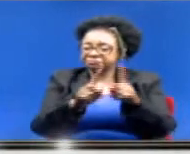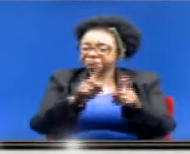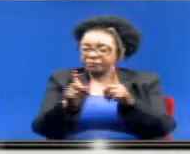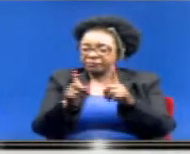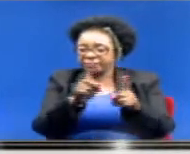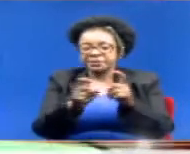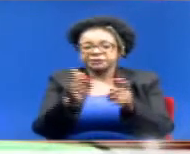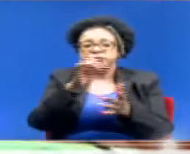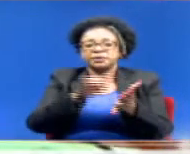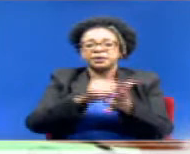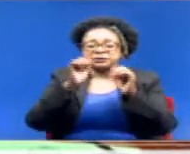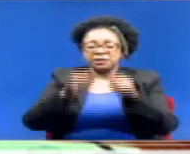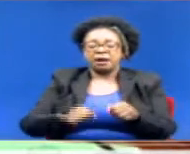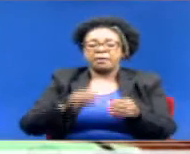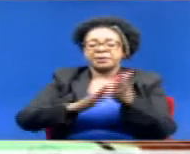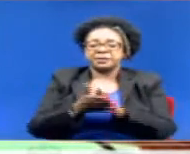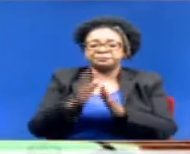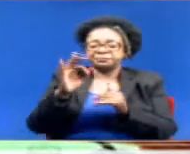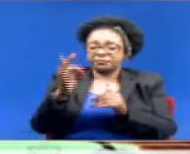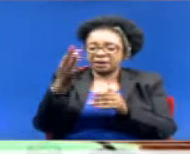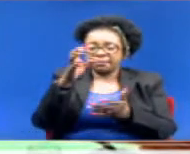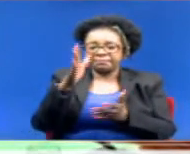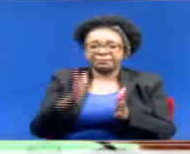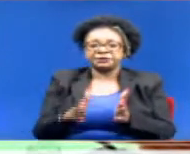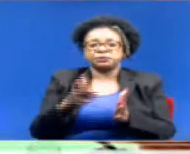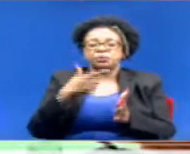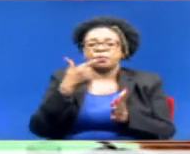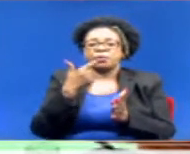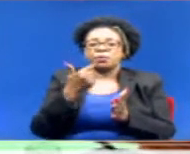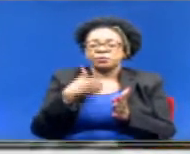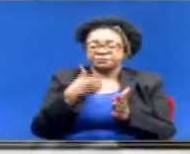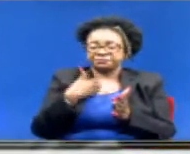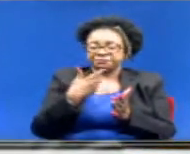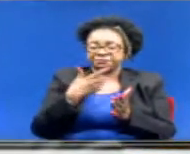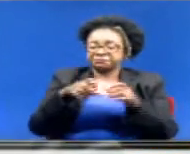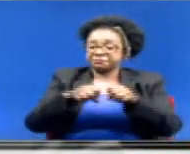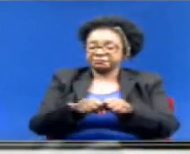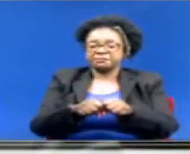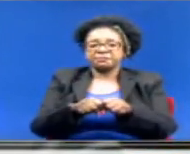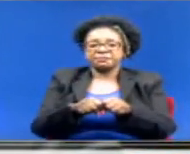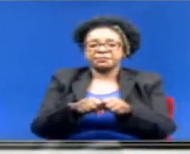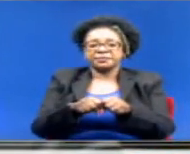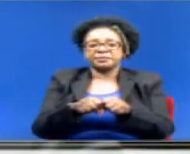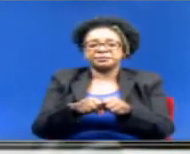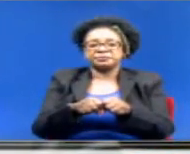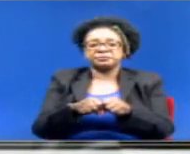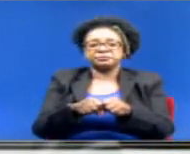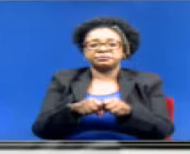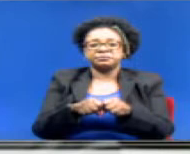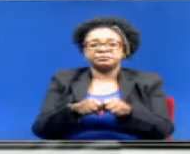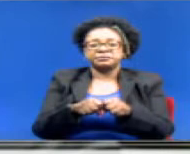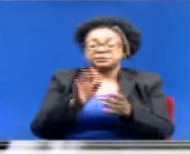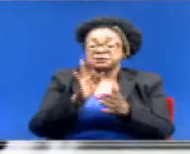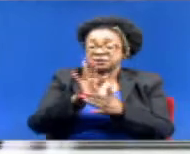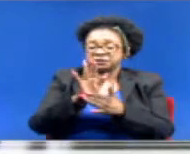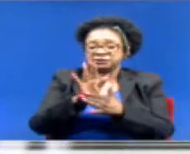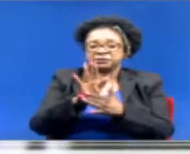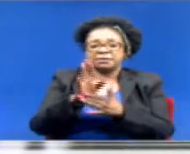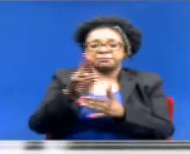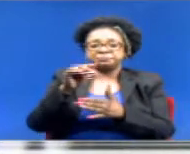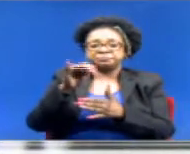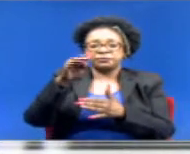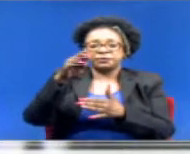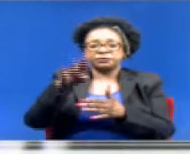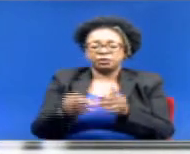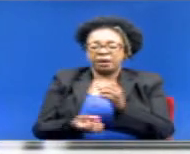awe watatu kushikilia wadhifa wa kiongozi wa mashtaka ya umma nchini. Katika utangulizi wake, Renson